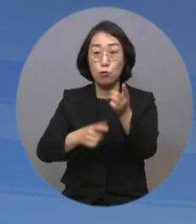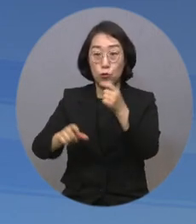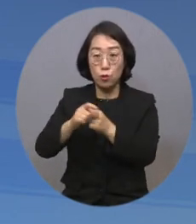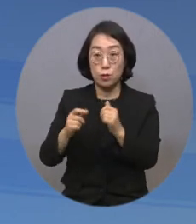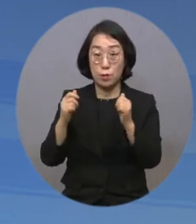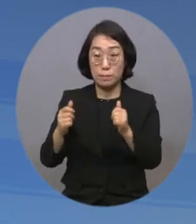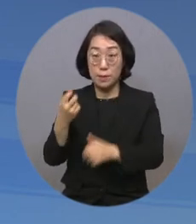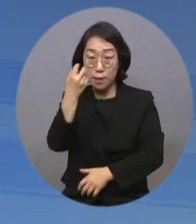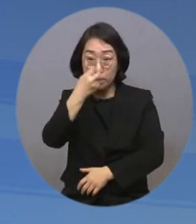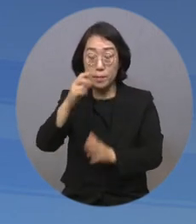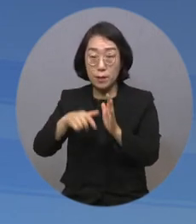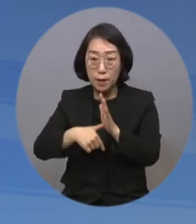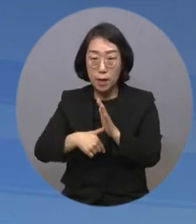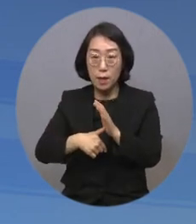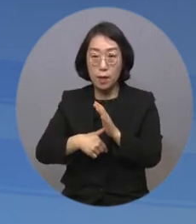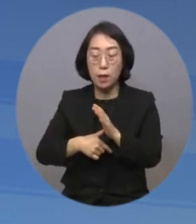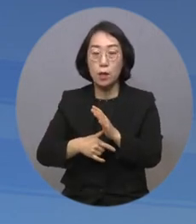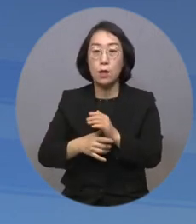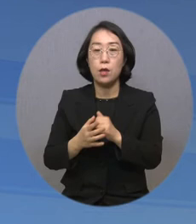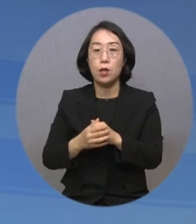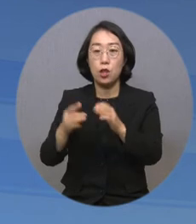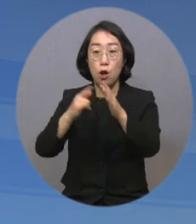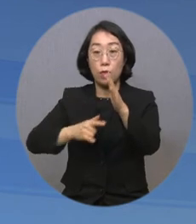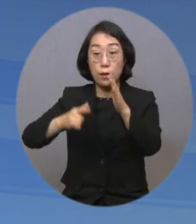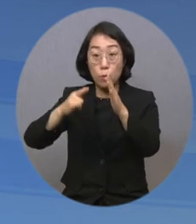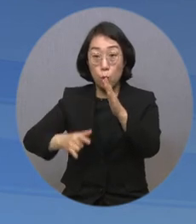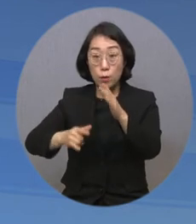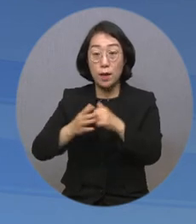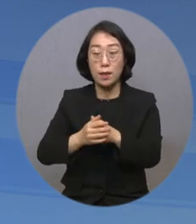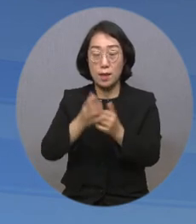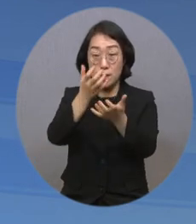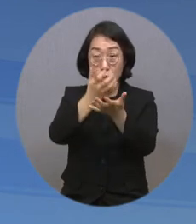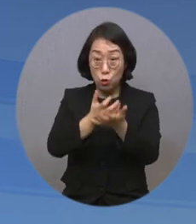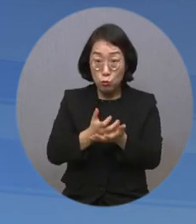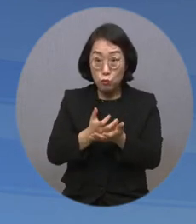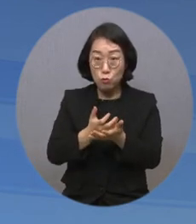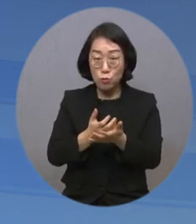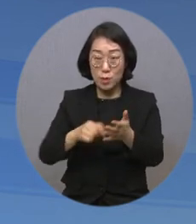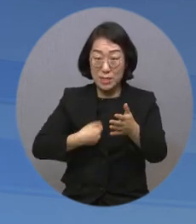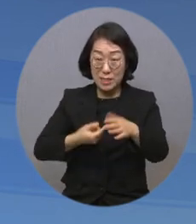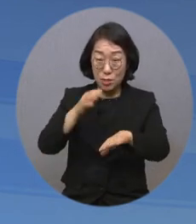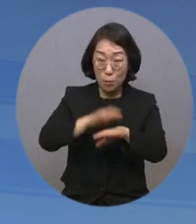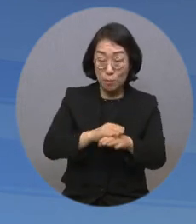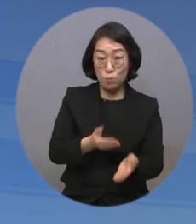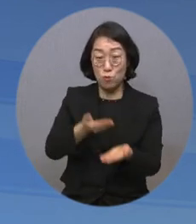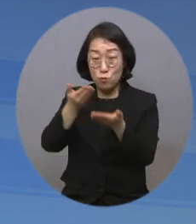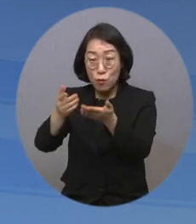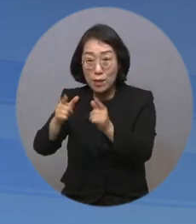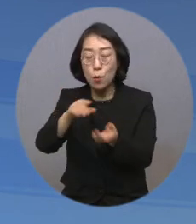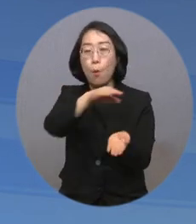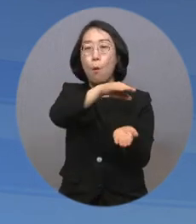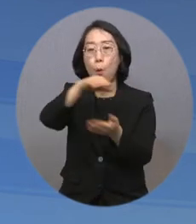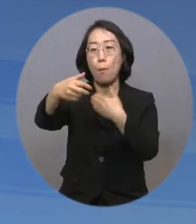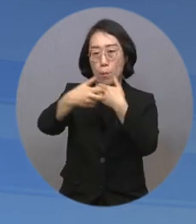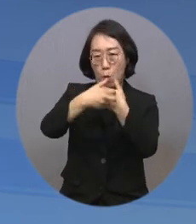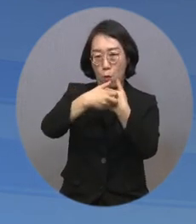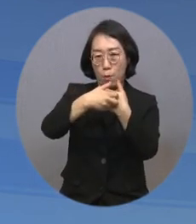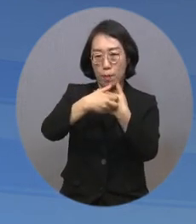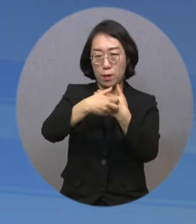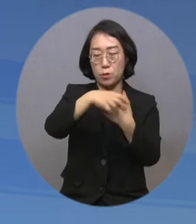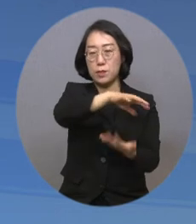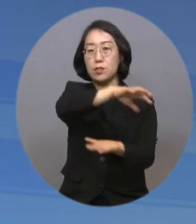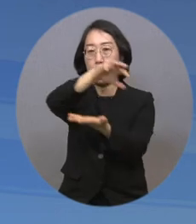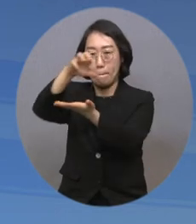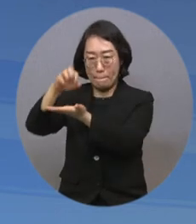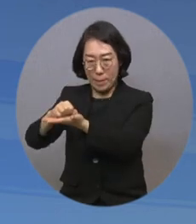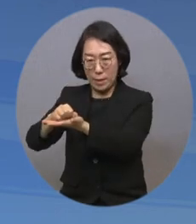과정에서 국민연금공단에 추가로 제출해야 하는 심사 자료를 공단이 직접 확보함으로써 장애인이 의료기관에